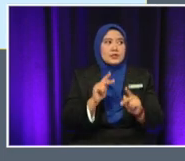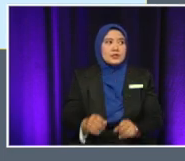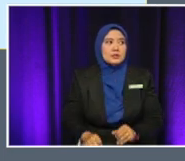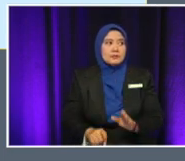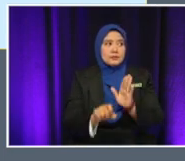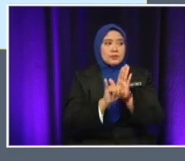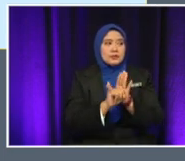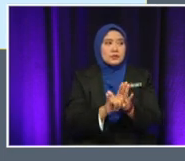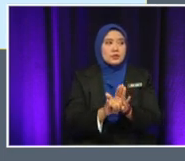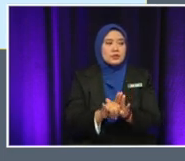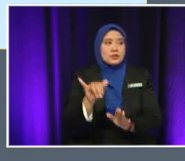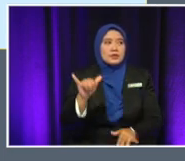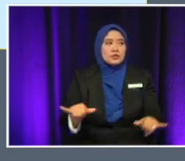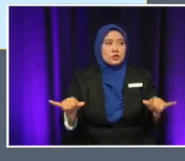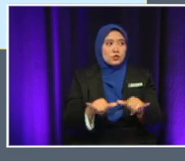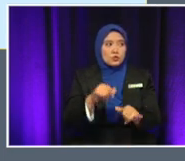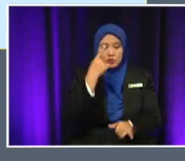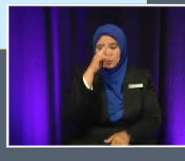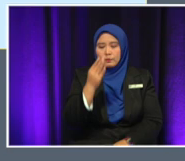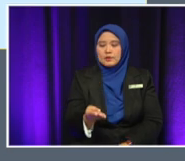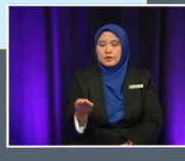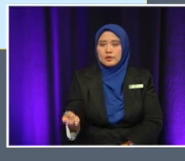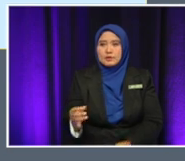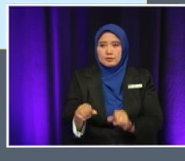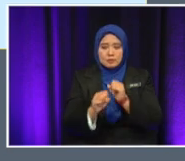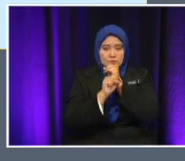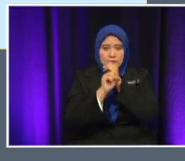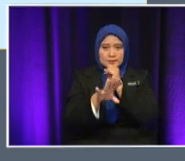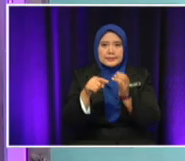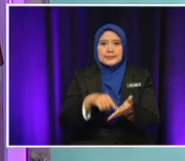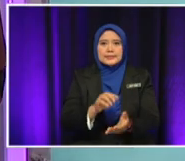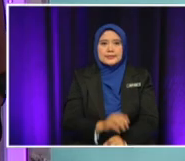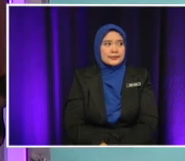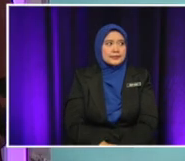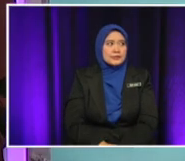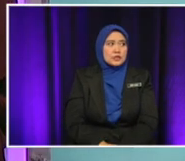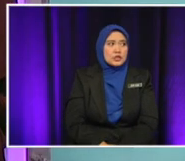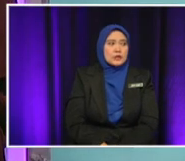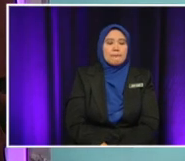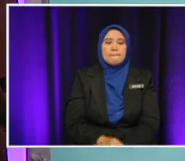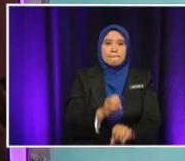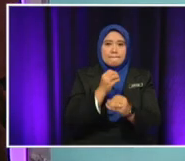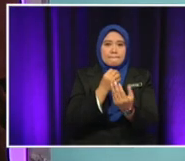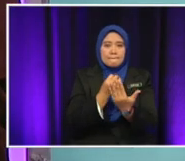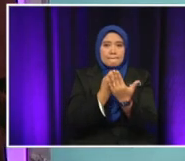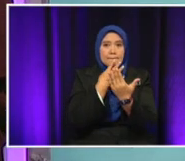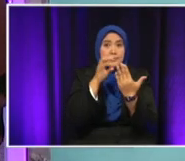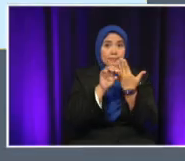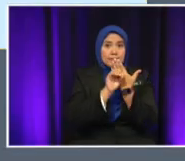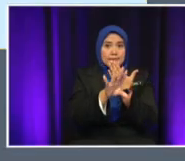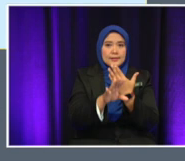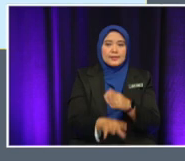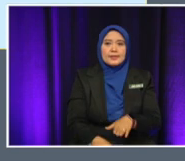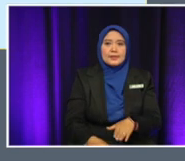soalnya jawabannya lagi gantung jadi ya media cetak dalam bentuk cetakan ya ee oke seterusnya solusi